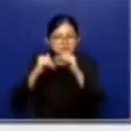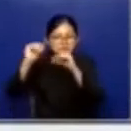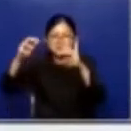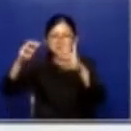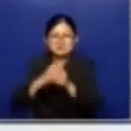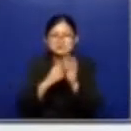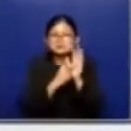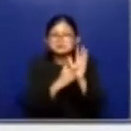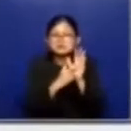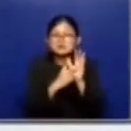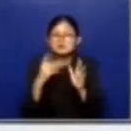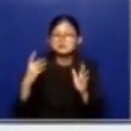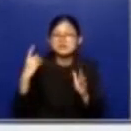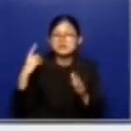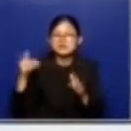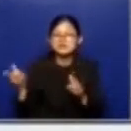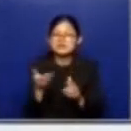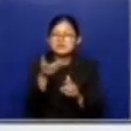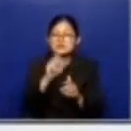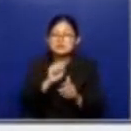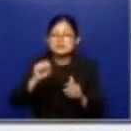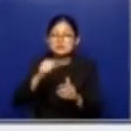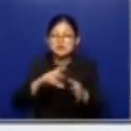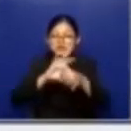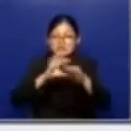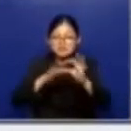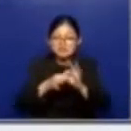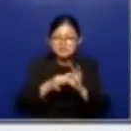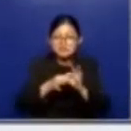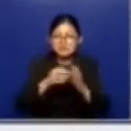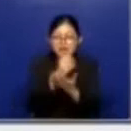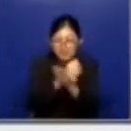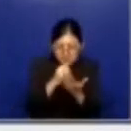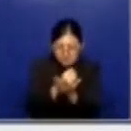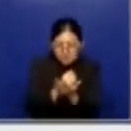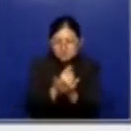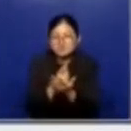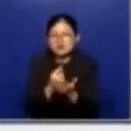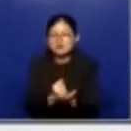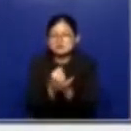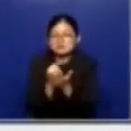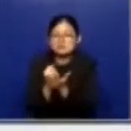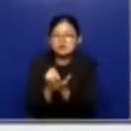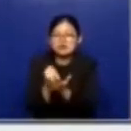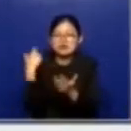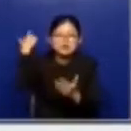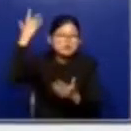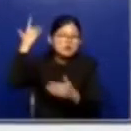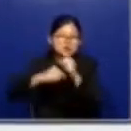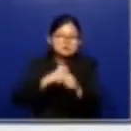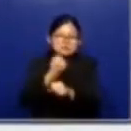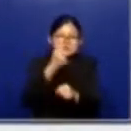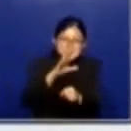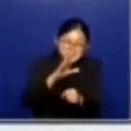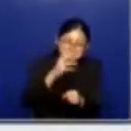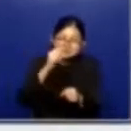ช่นเมื่อกี้นี้ท่านหนึ่งก็บอกว่ากีฬาต้านยาเสพติดประสบผลสำเร็จไหม15ปี20ปีที่ผ่านมามันก็เป็นลักษณะการจัด